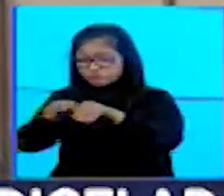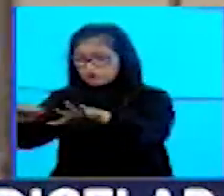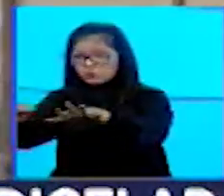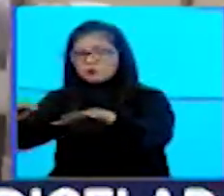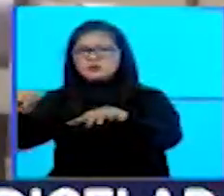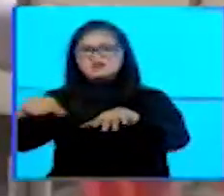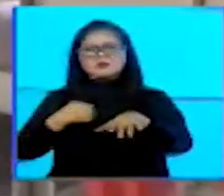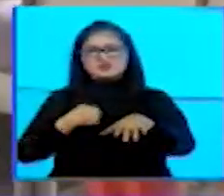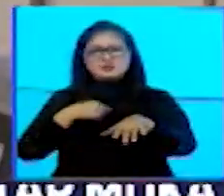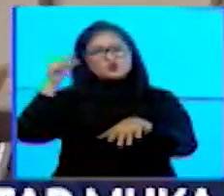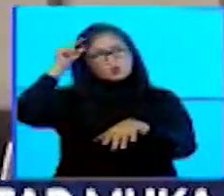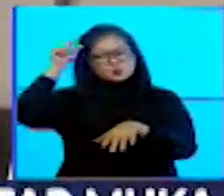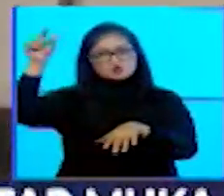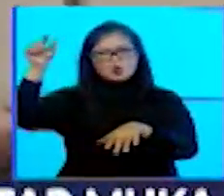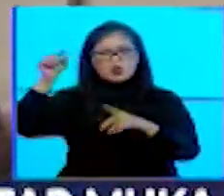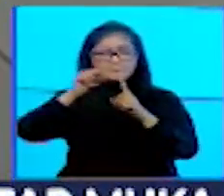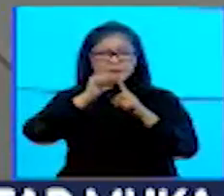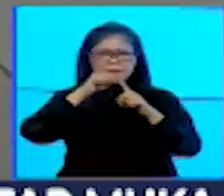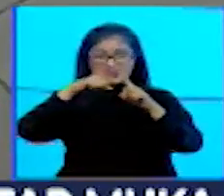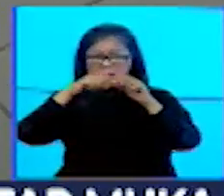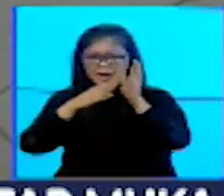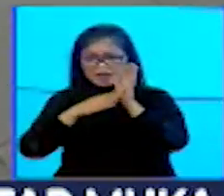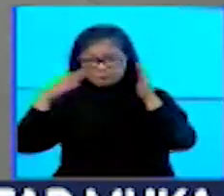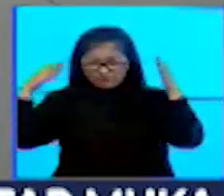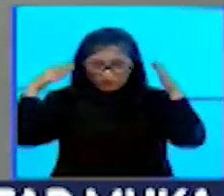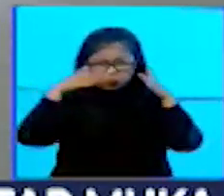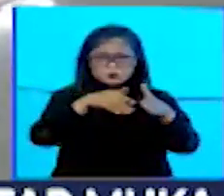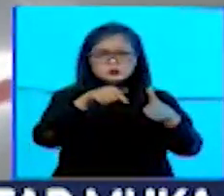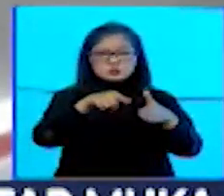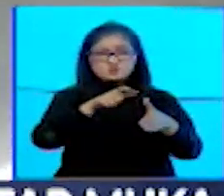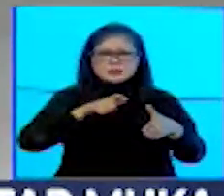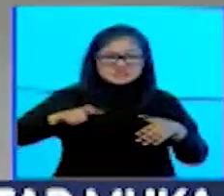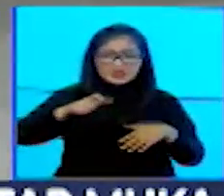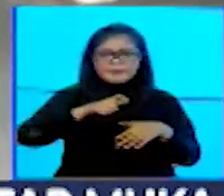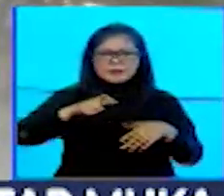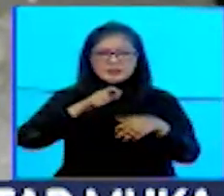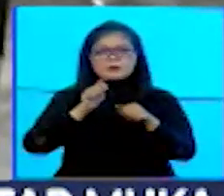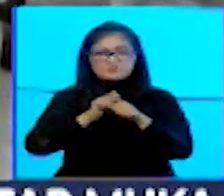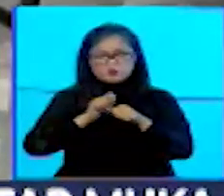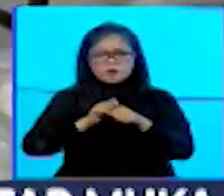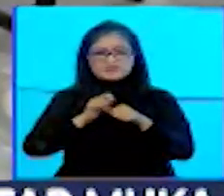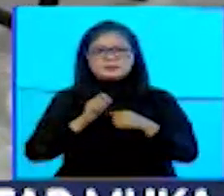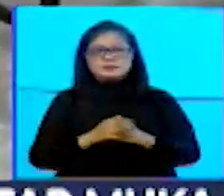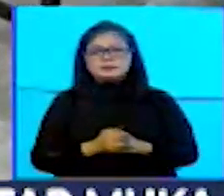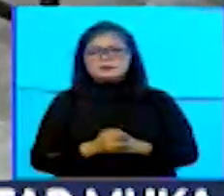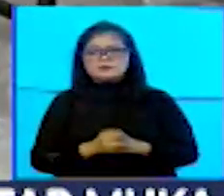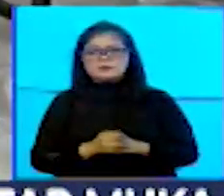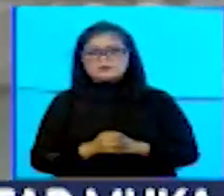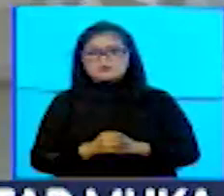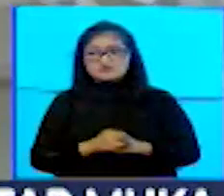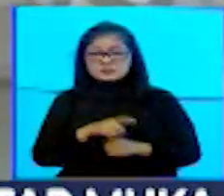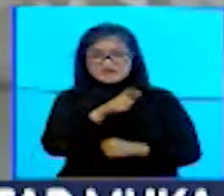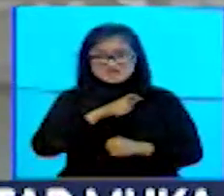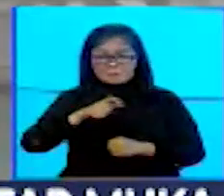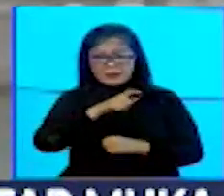agar pemberlakuan pembatasan kegiatan masyarakat atau PPKM diterapkan skala kecamatan. Nantinya, kecamatan dengan PPKM level 1